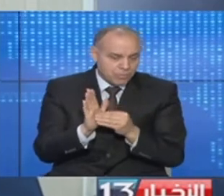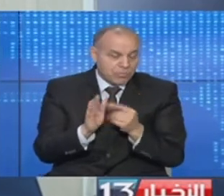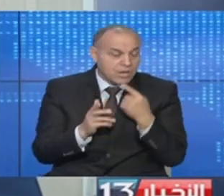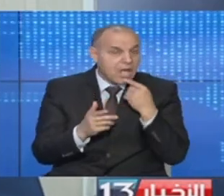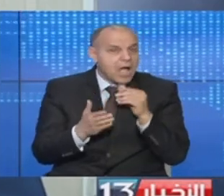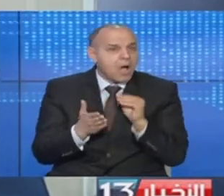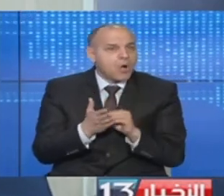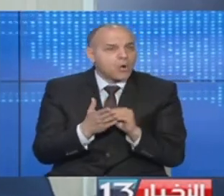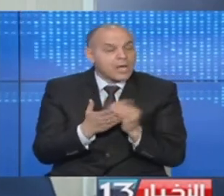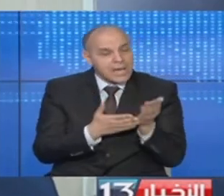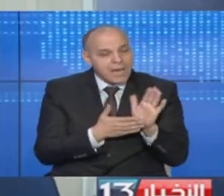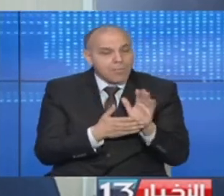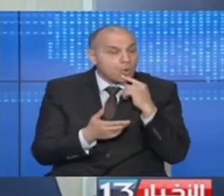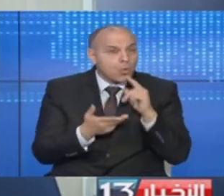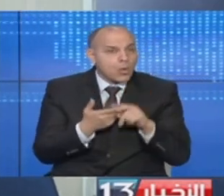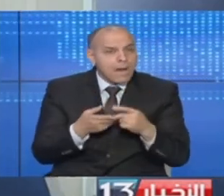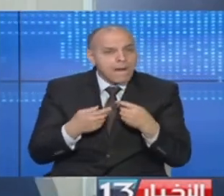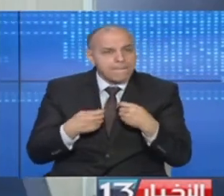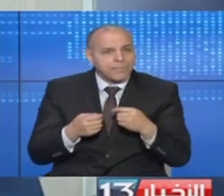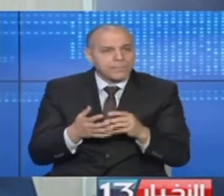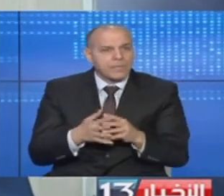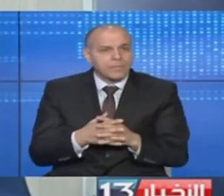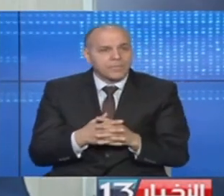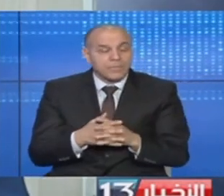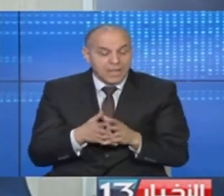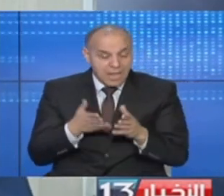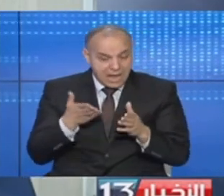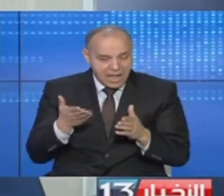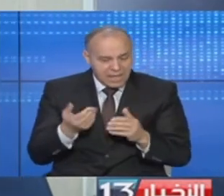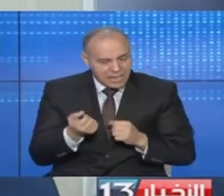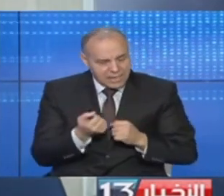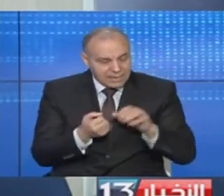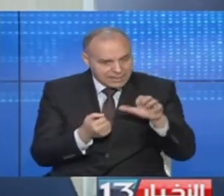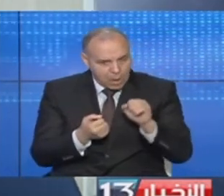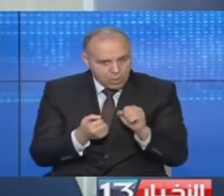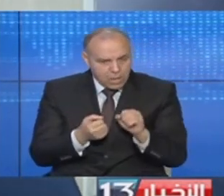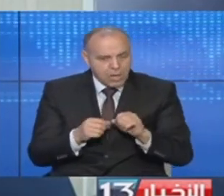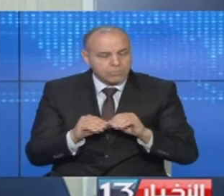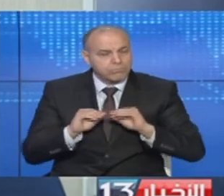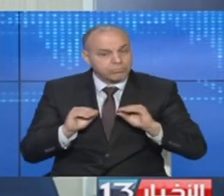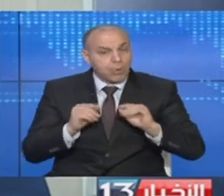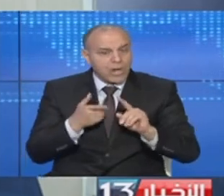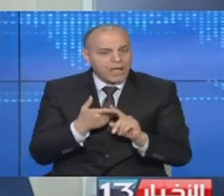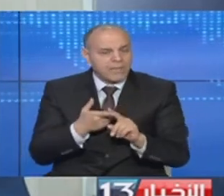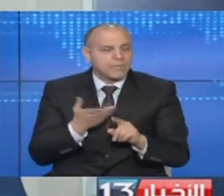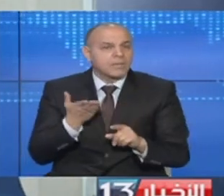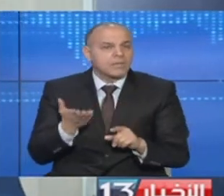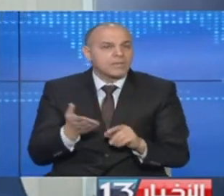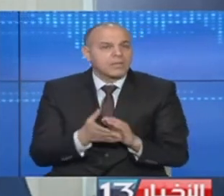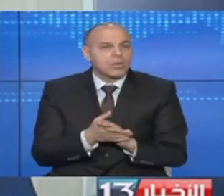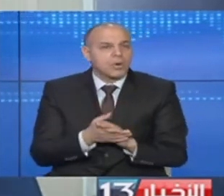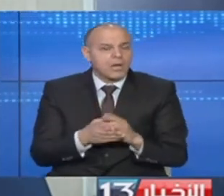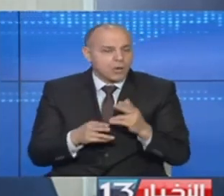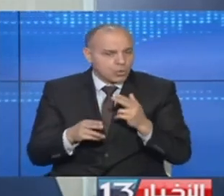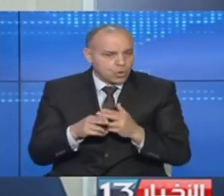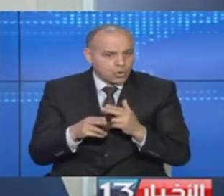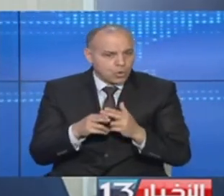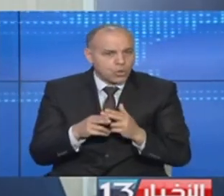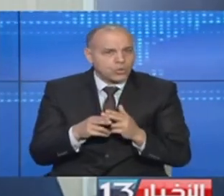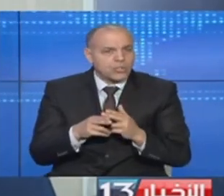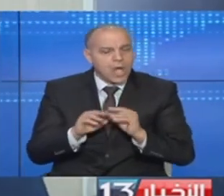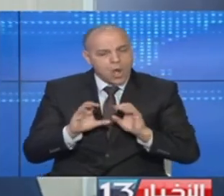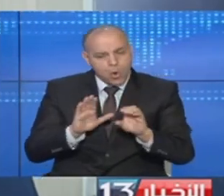ومنها النموذج رباعي الأبعاد. قوم على الدعم والإسناد التربوي وعلى ما يسمى